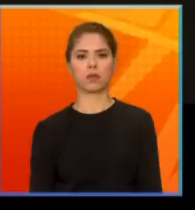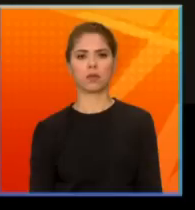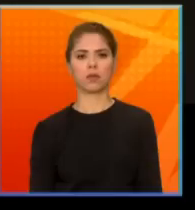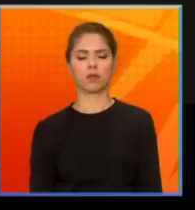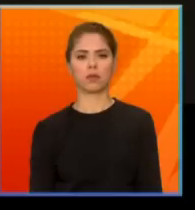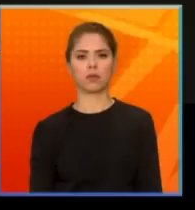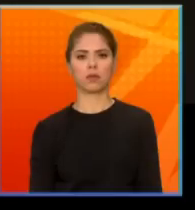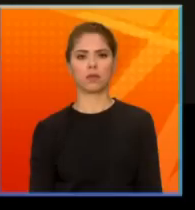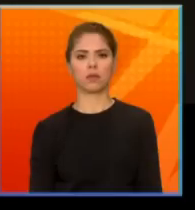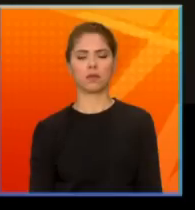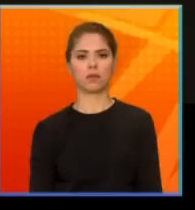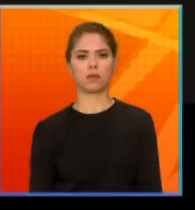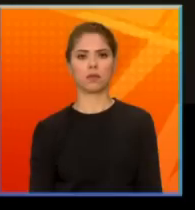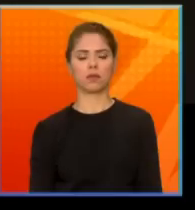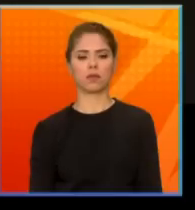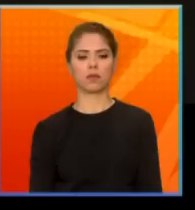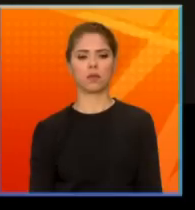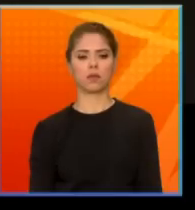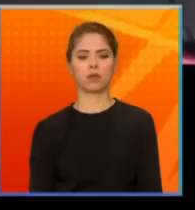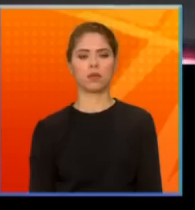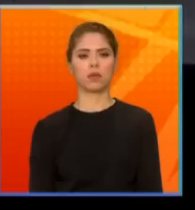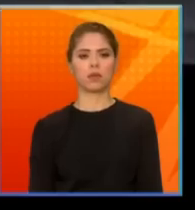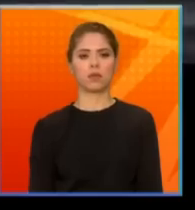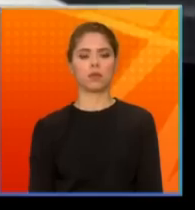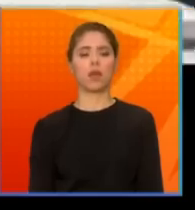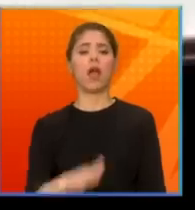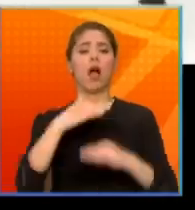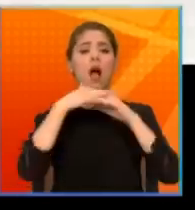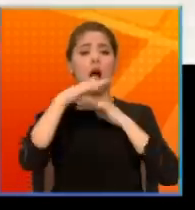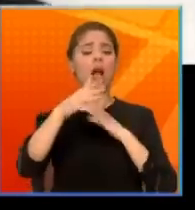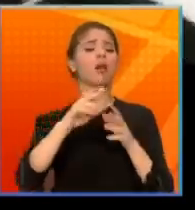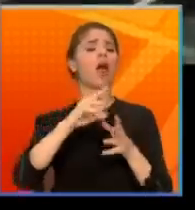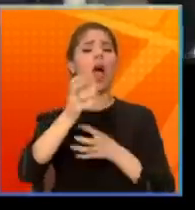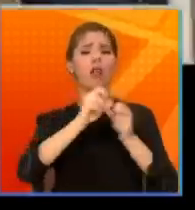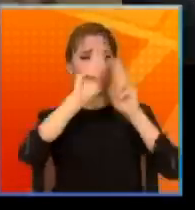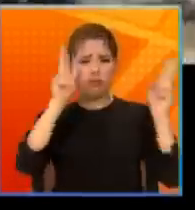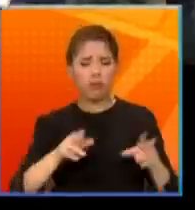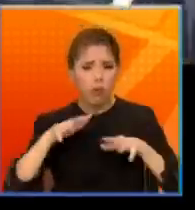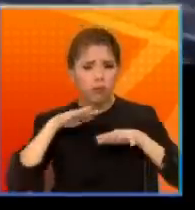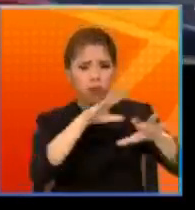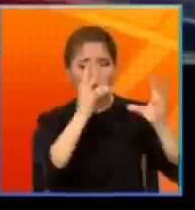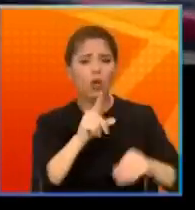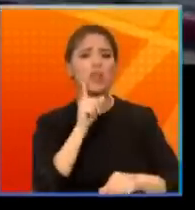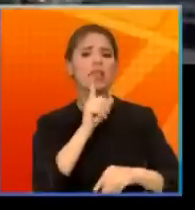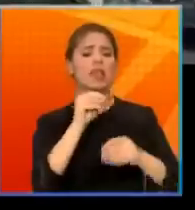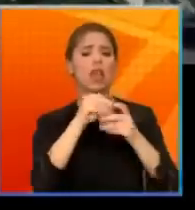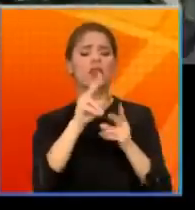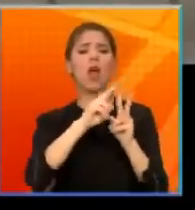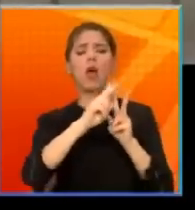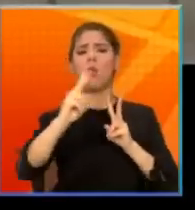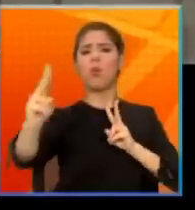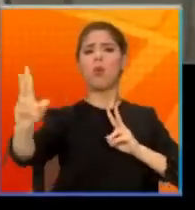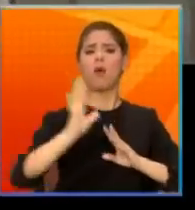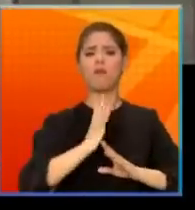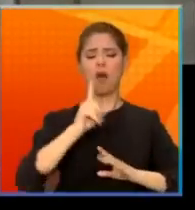choses extraordinaires à Pompidou, il y a le cœur artificiel et nous n'avons pas de masque. Halkın süpermarketlere akın ettiği İngiltere'de metrelerce uzunluktaki